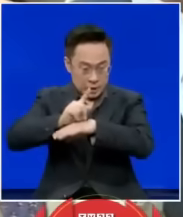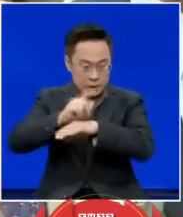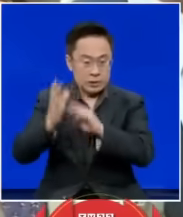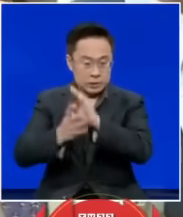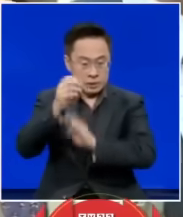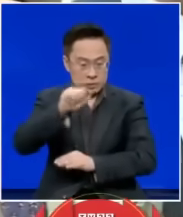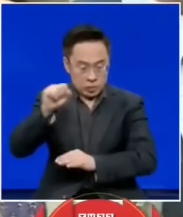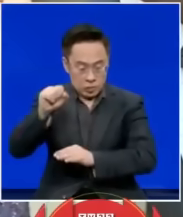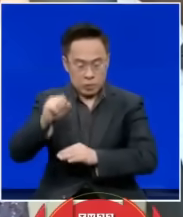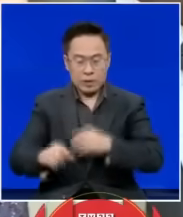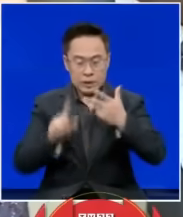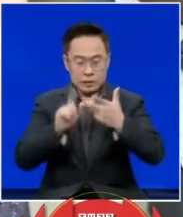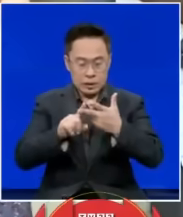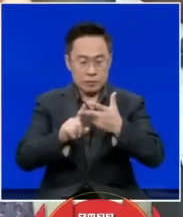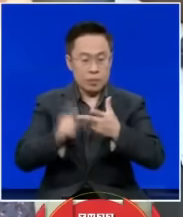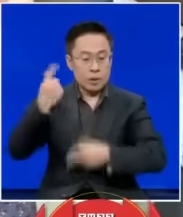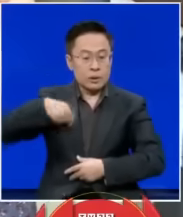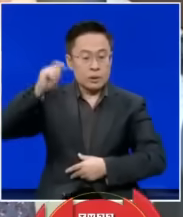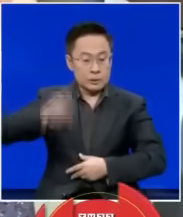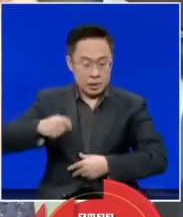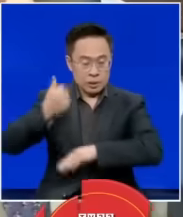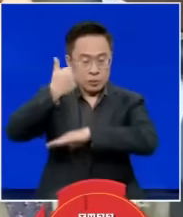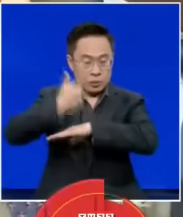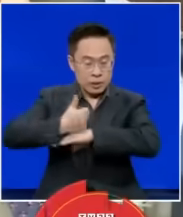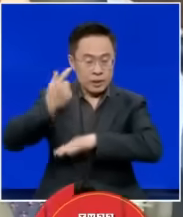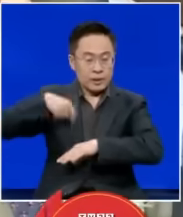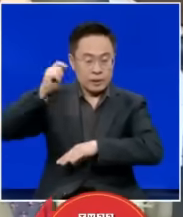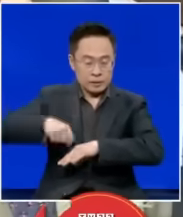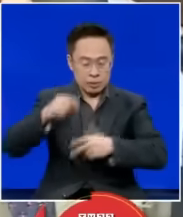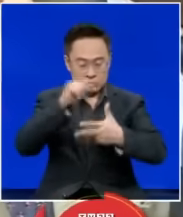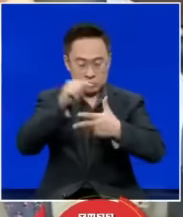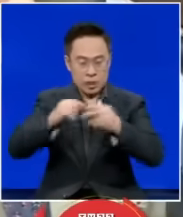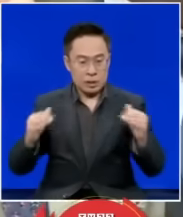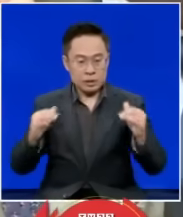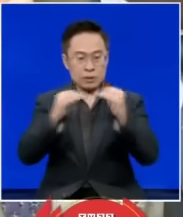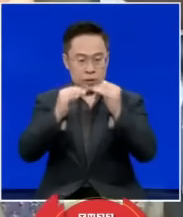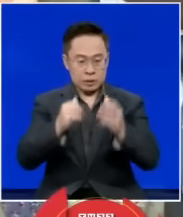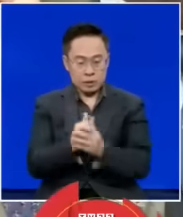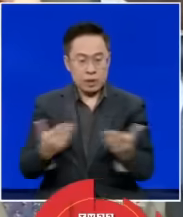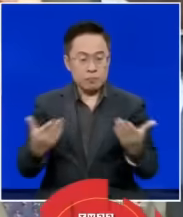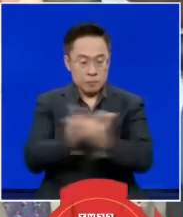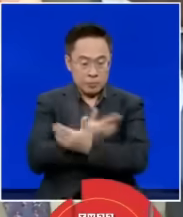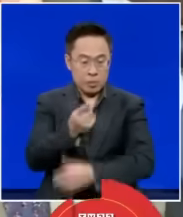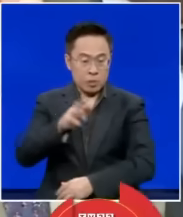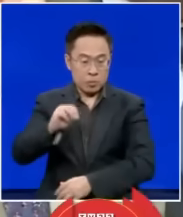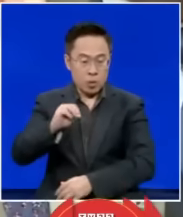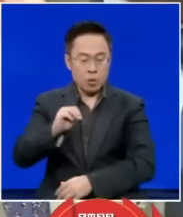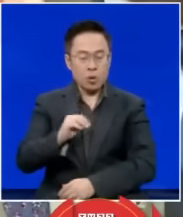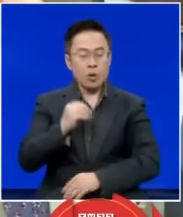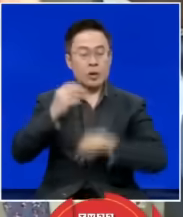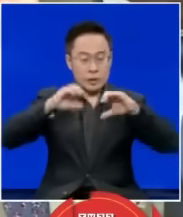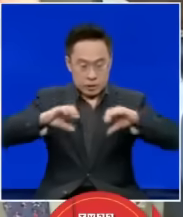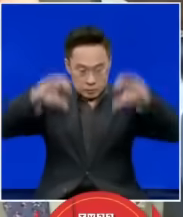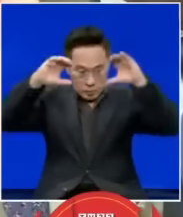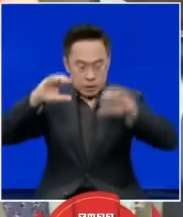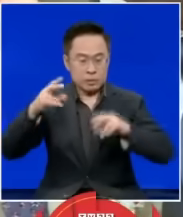าจใดเข้ามาแทรกแซงได้ผมก็ยืนยันอย่างนั้นว่าการปรับครม.เป็นเรื่องของนายกแต่ตำแหน่งสภานั้นเ